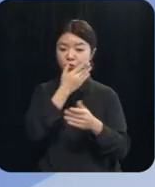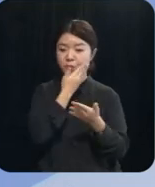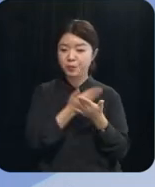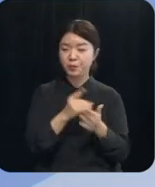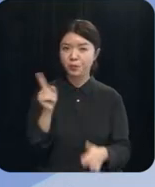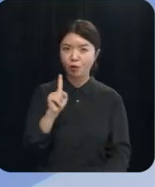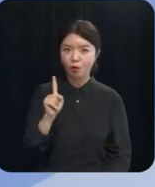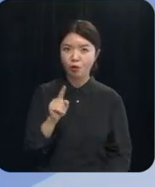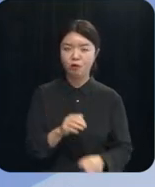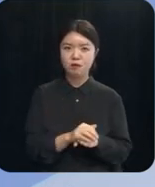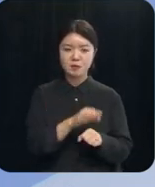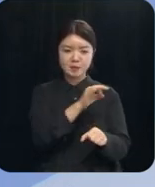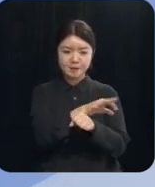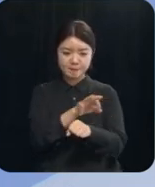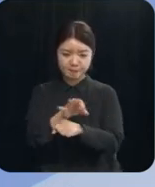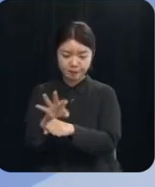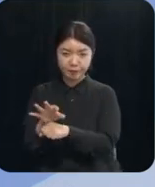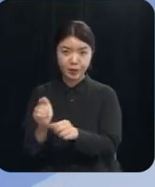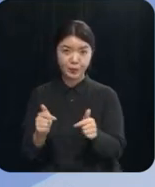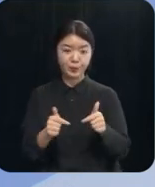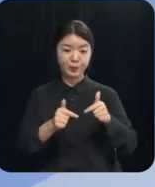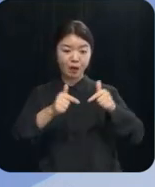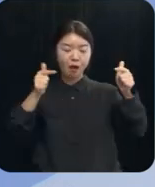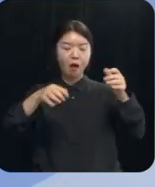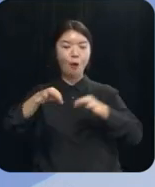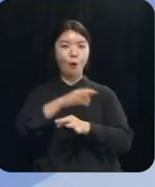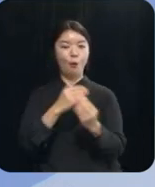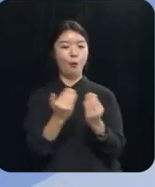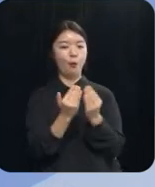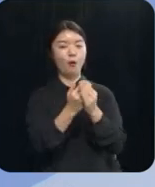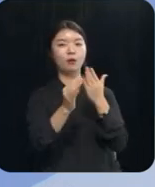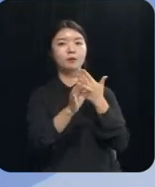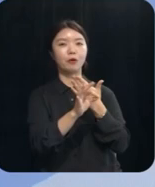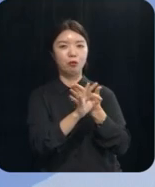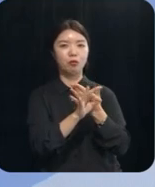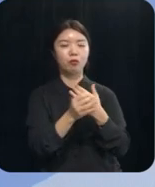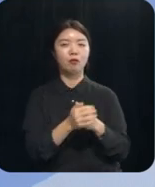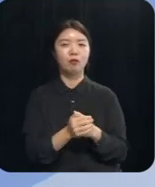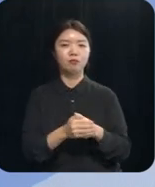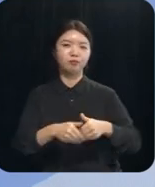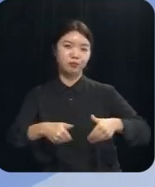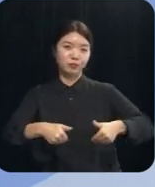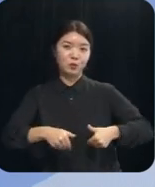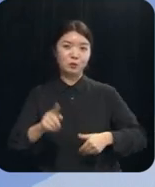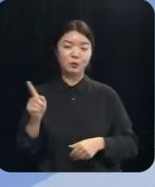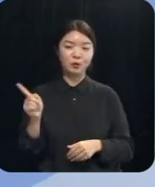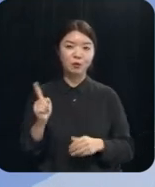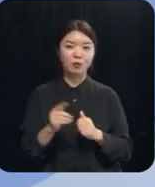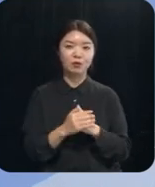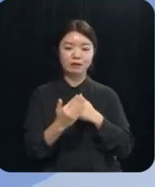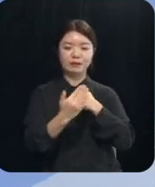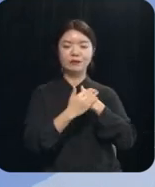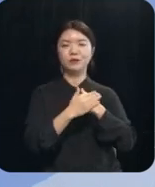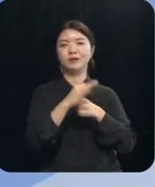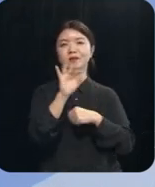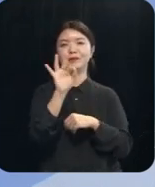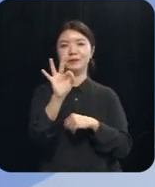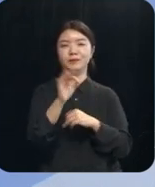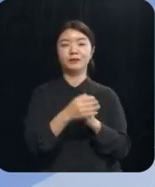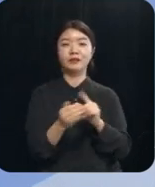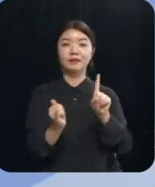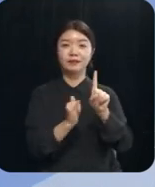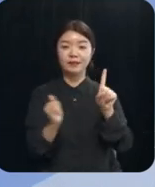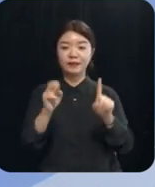소비를 늘리고 경기를 활성화시키려면 마중물이 필요합니다. 민생회복 지원금을